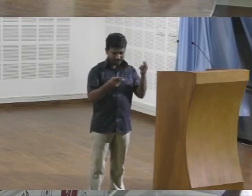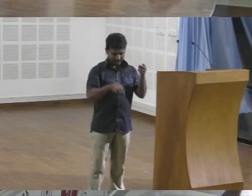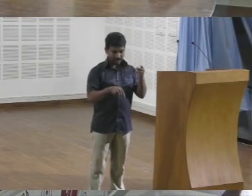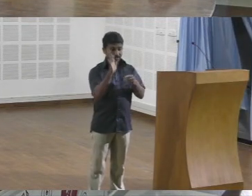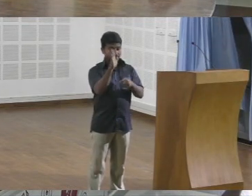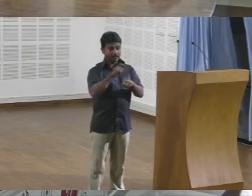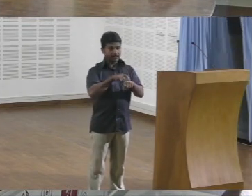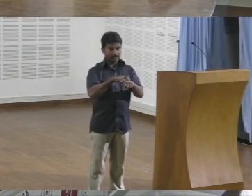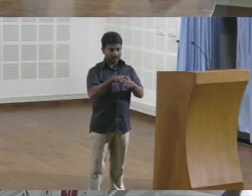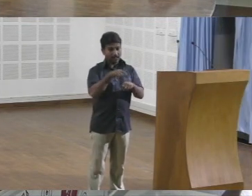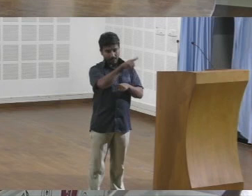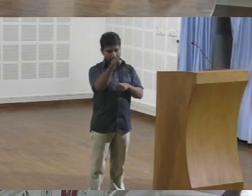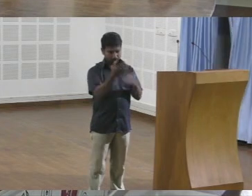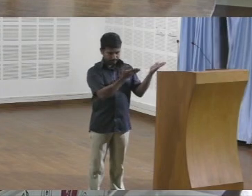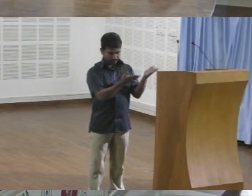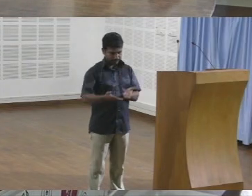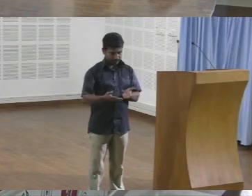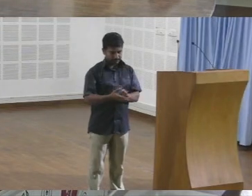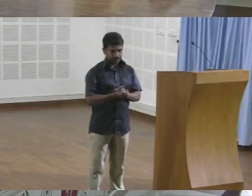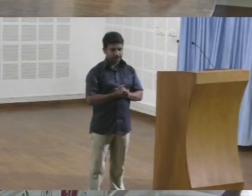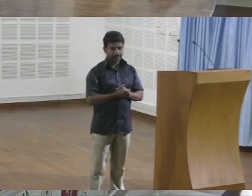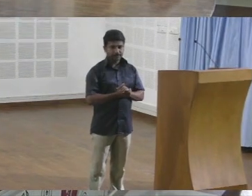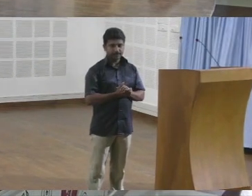ഏവരെയും സന്തോഷപൂർവ്വം സ്വാഗതം ചെയ്യുന്നു.